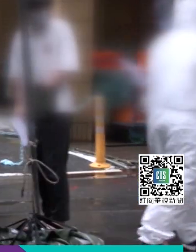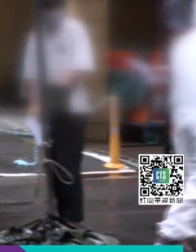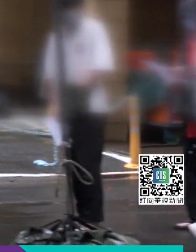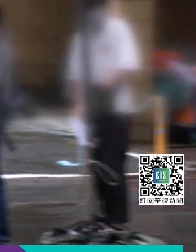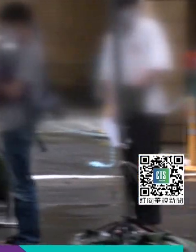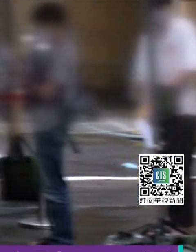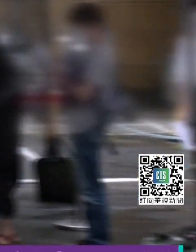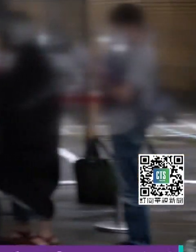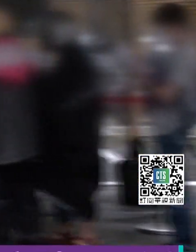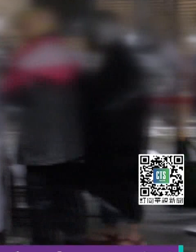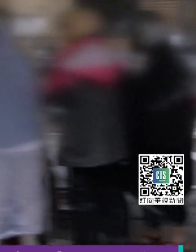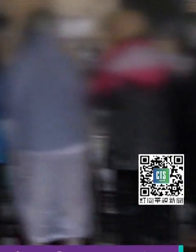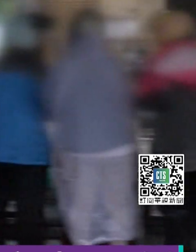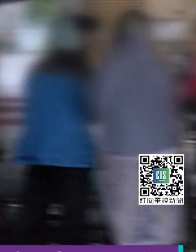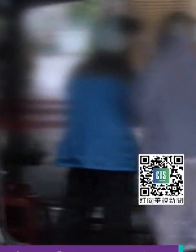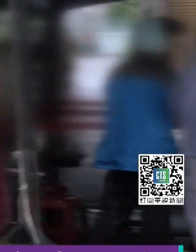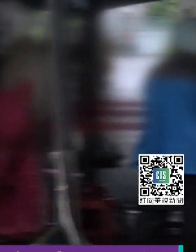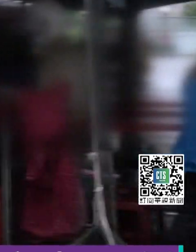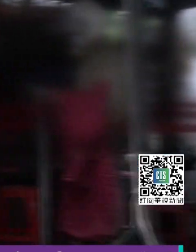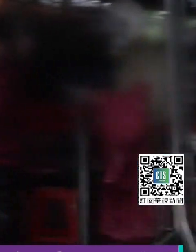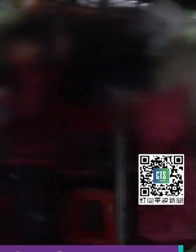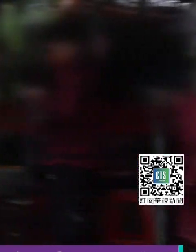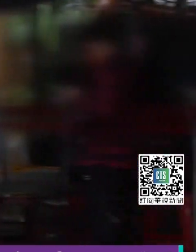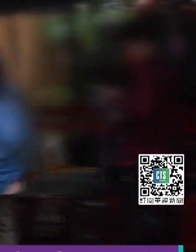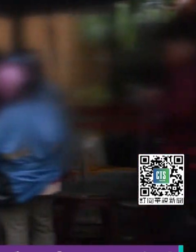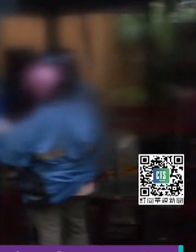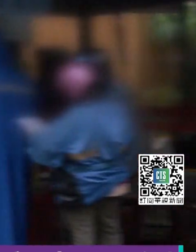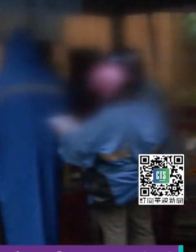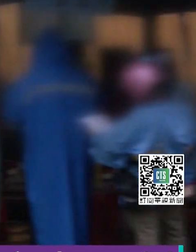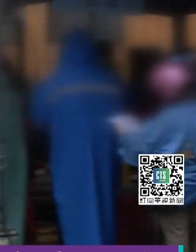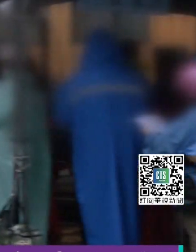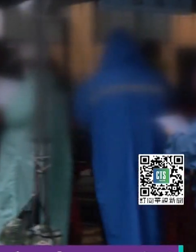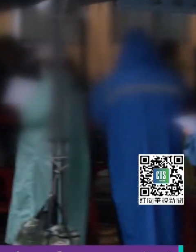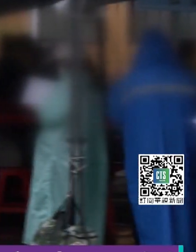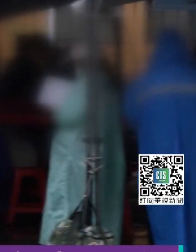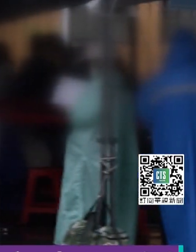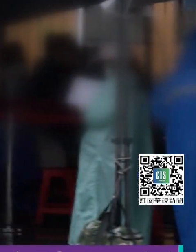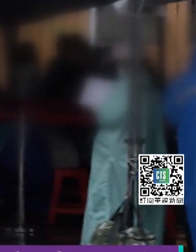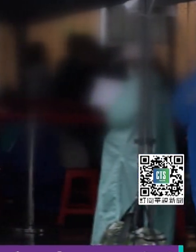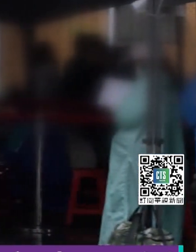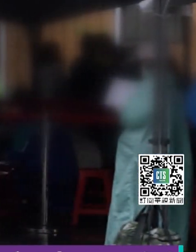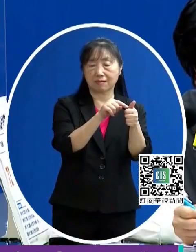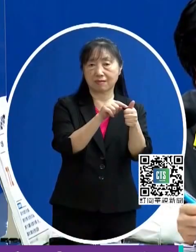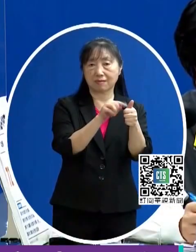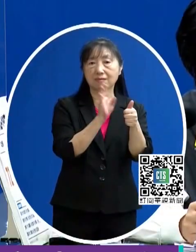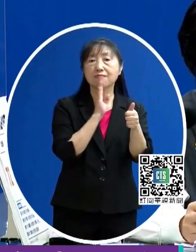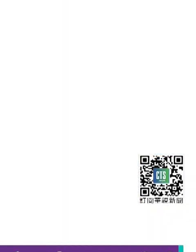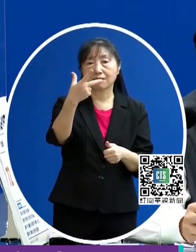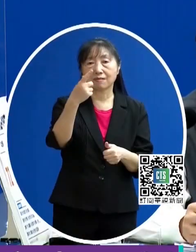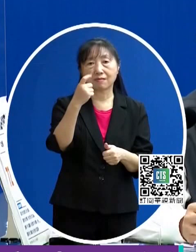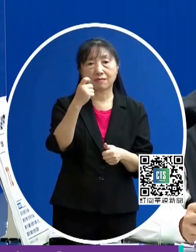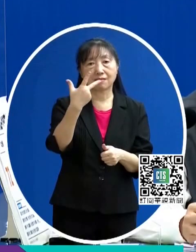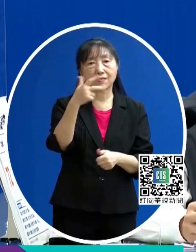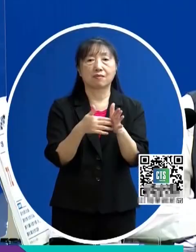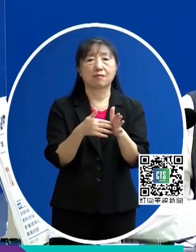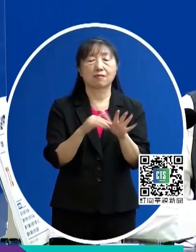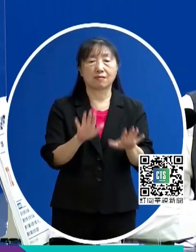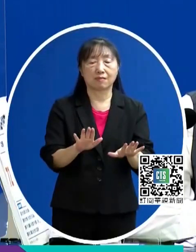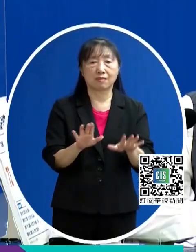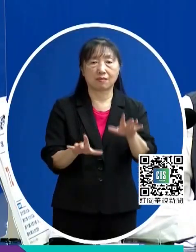211位。 死亡个案再创新高，首度突破200例，而且又出现国内第二例青少年死亡。 17岁的男